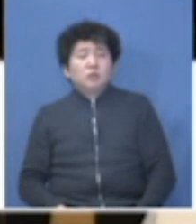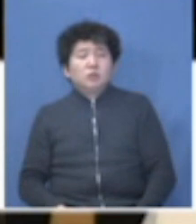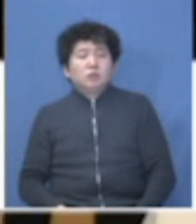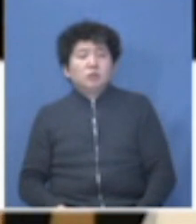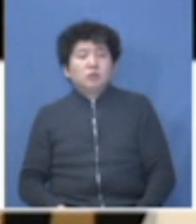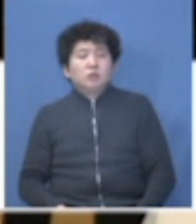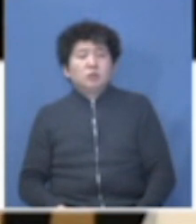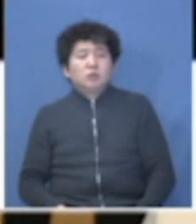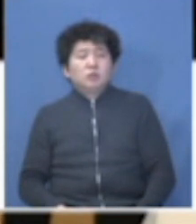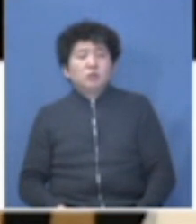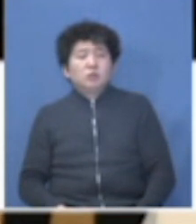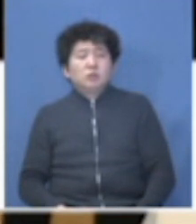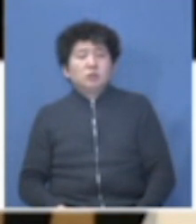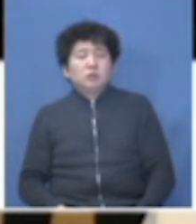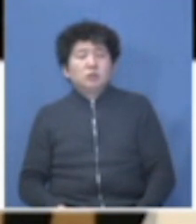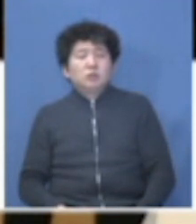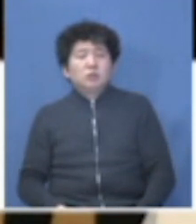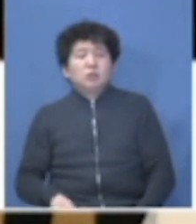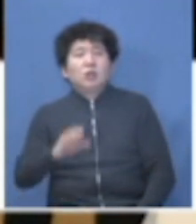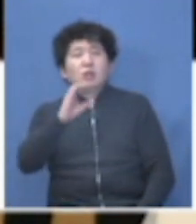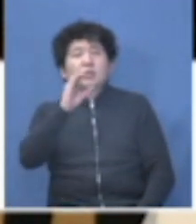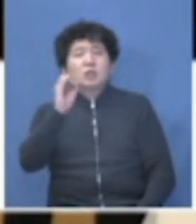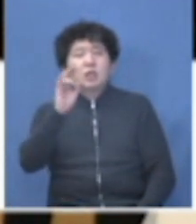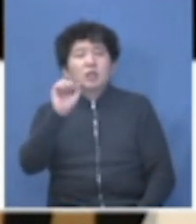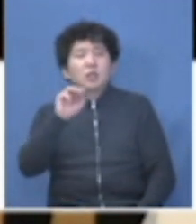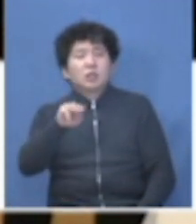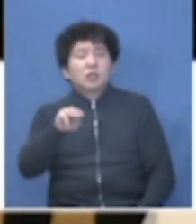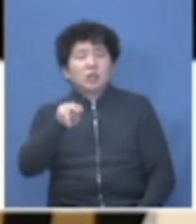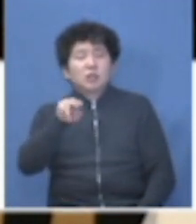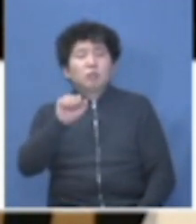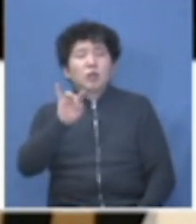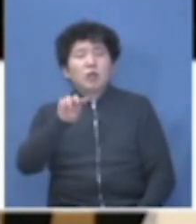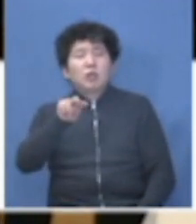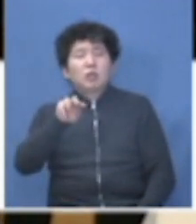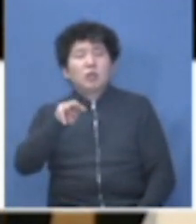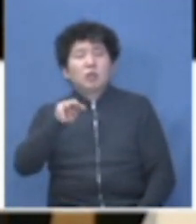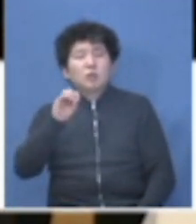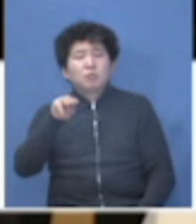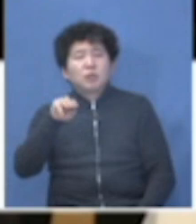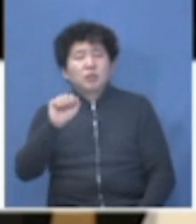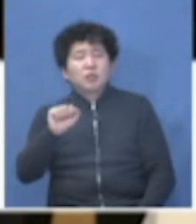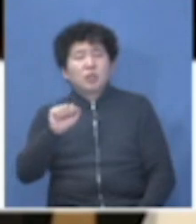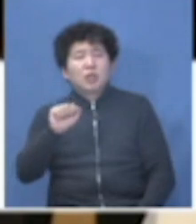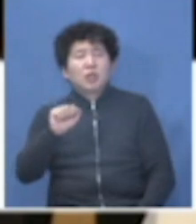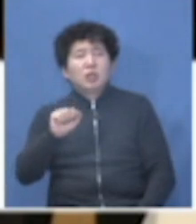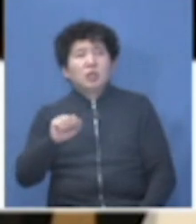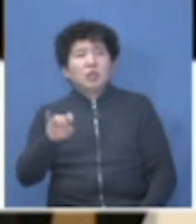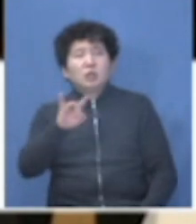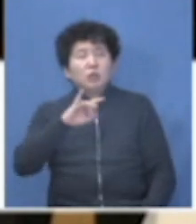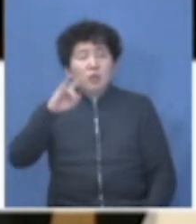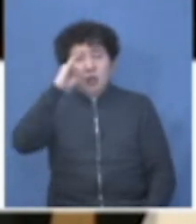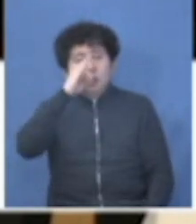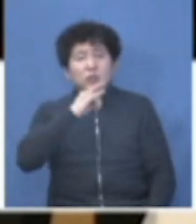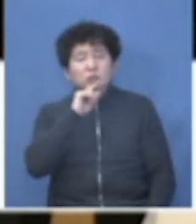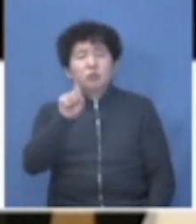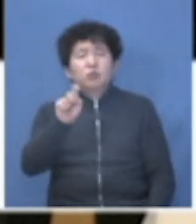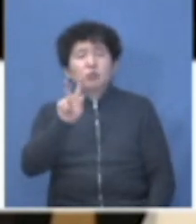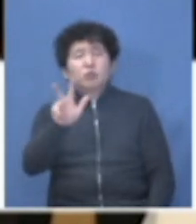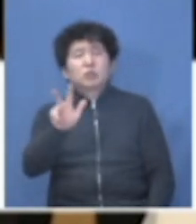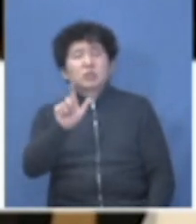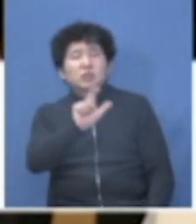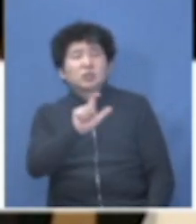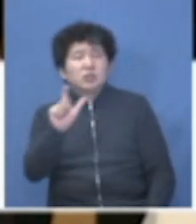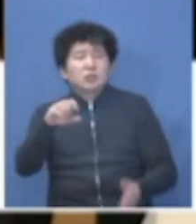организованный под эгидой Сената парламента Республики Казахстан. Зарегистрировано 103 участника. Среди